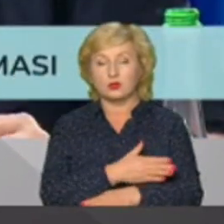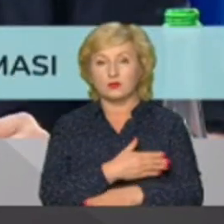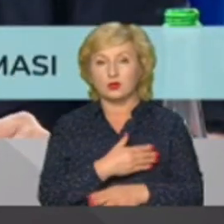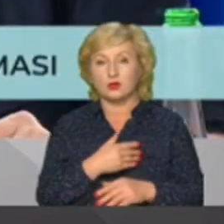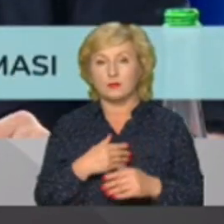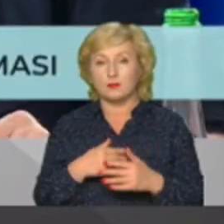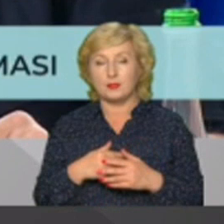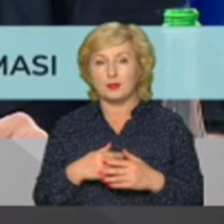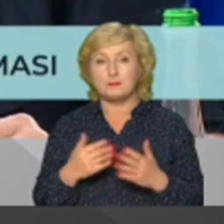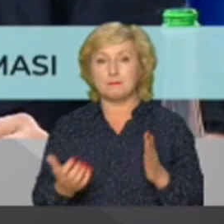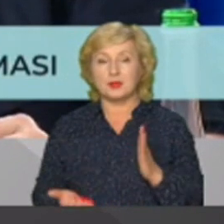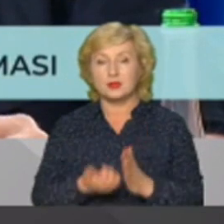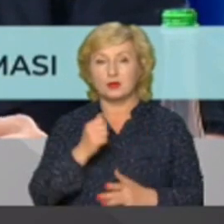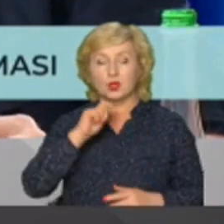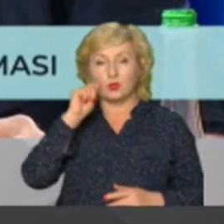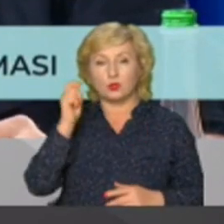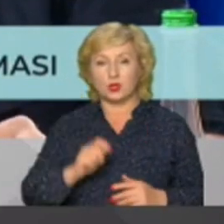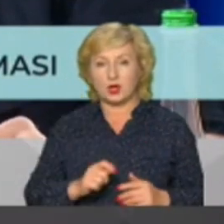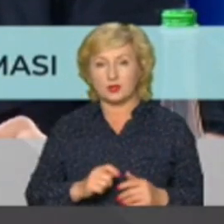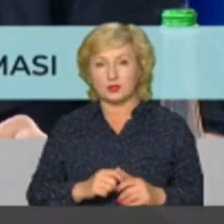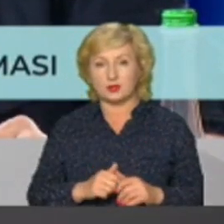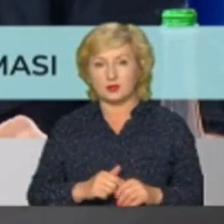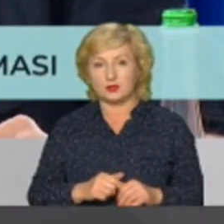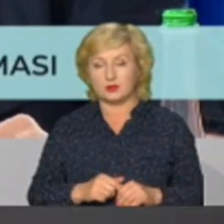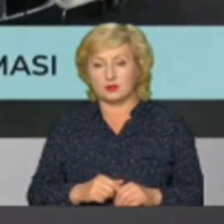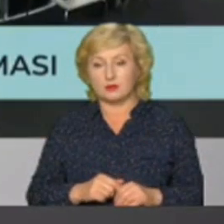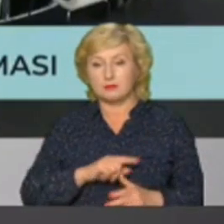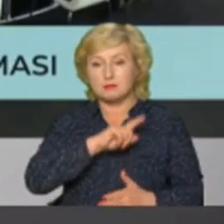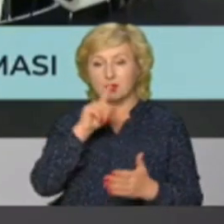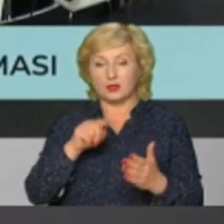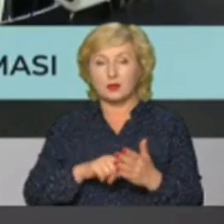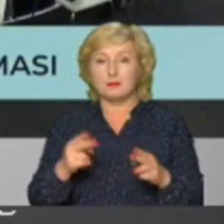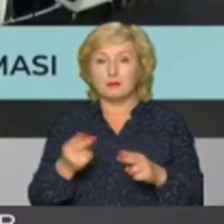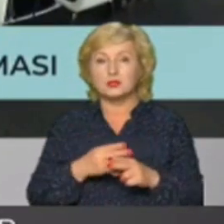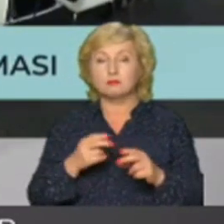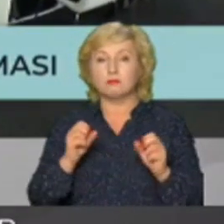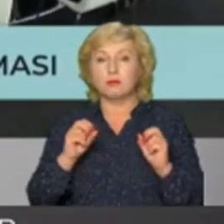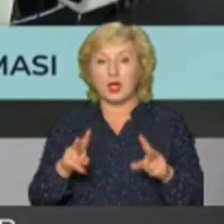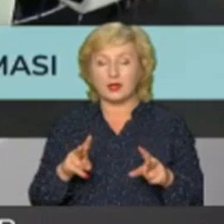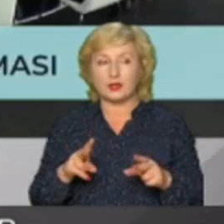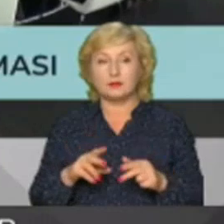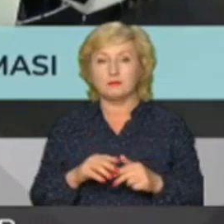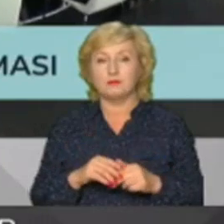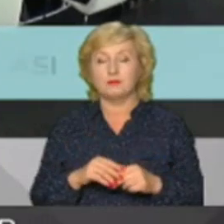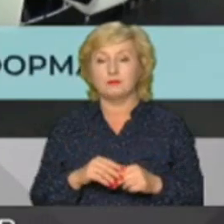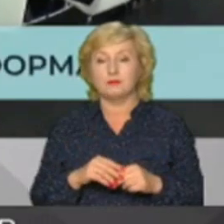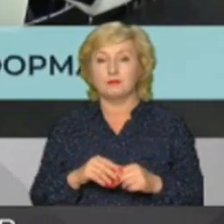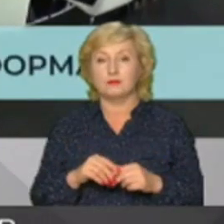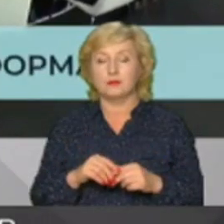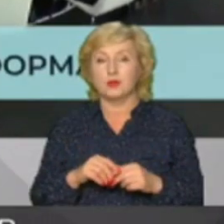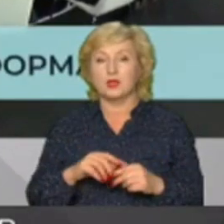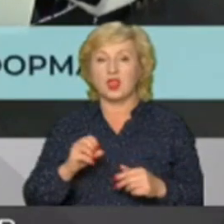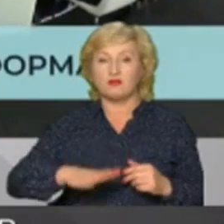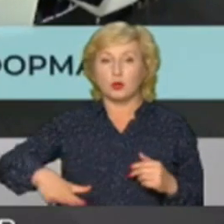довгої підтримки України в питаннях безпеки від Європейського